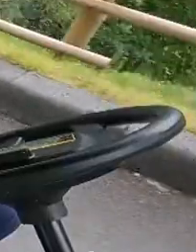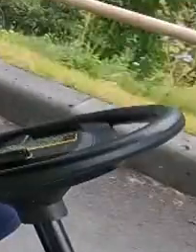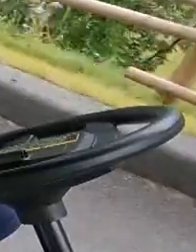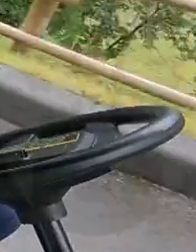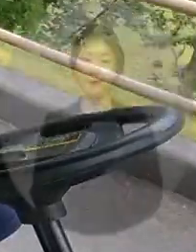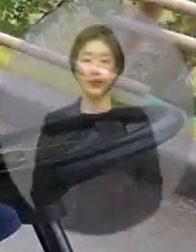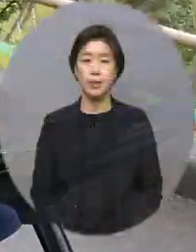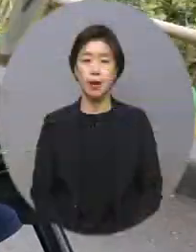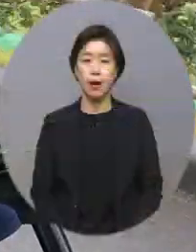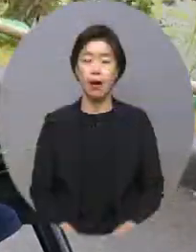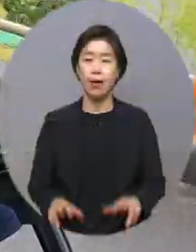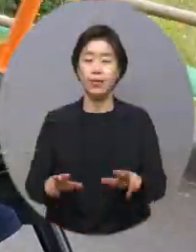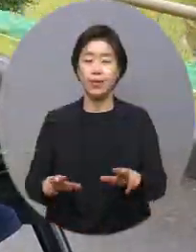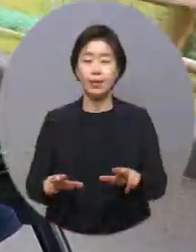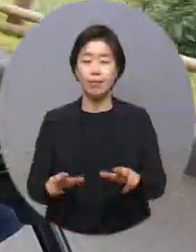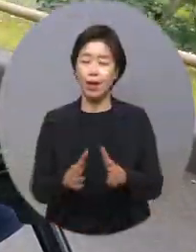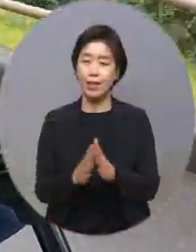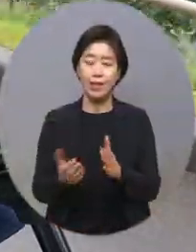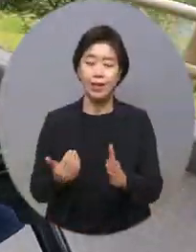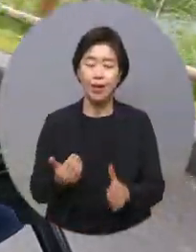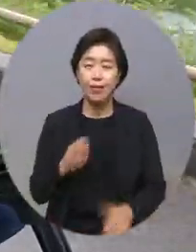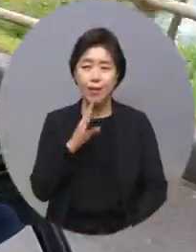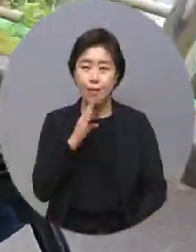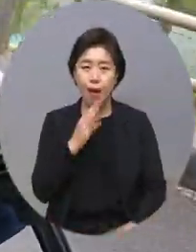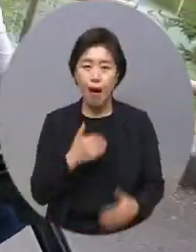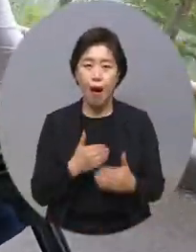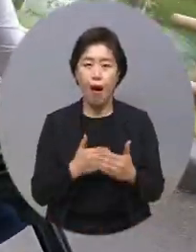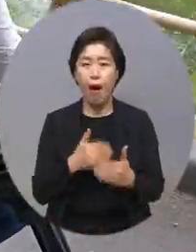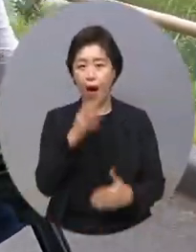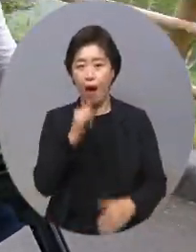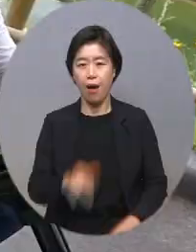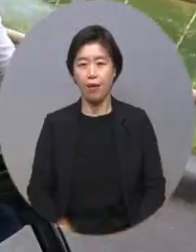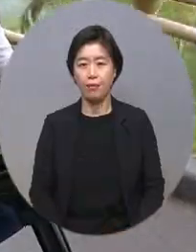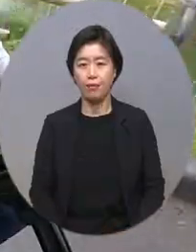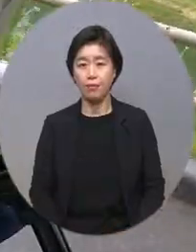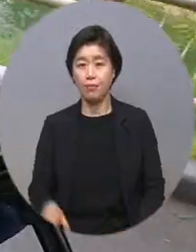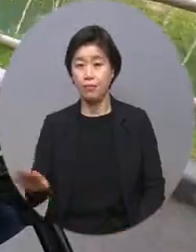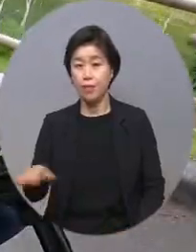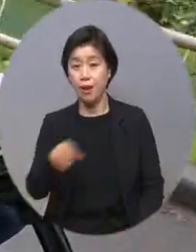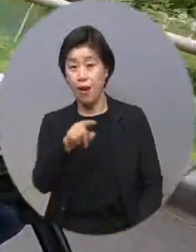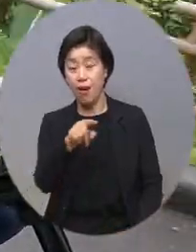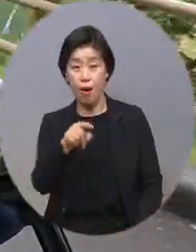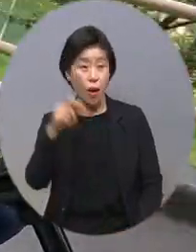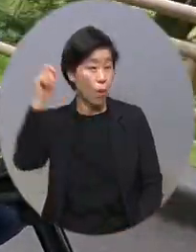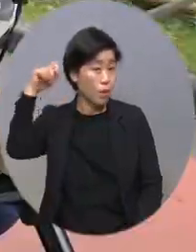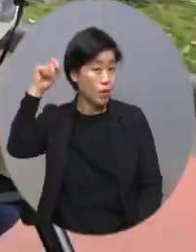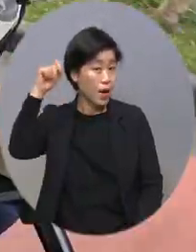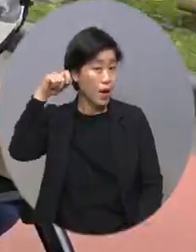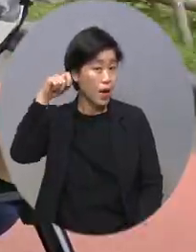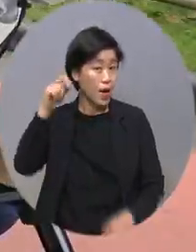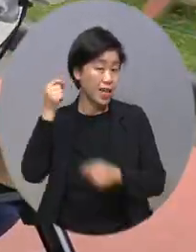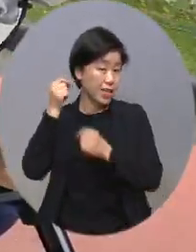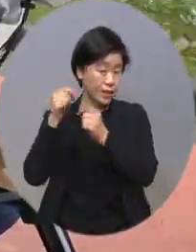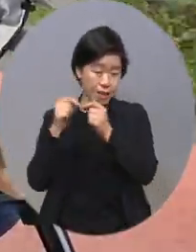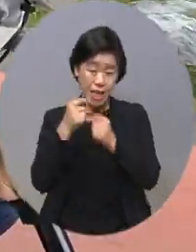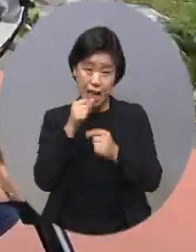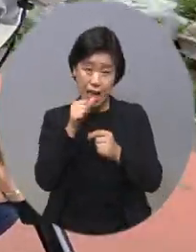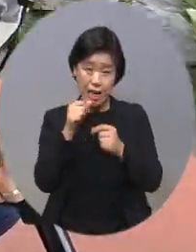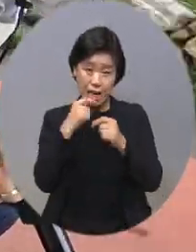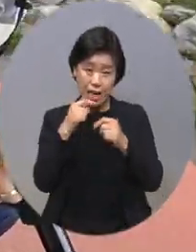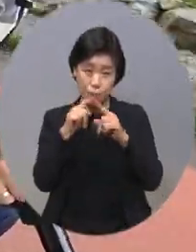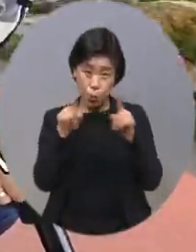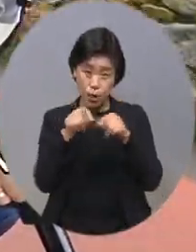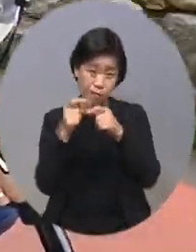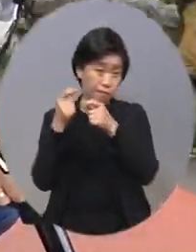아 진짜 떨려요. 그냥 보세요. 근데 영훈아 저 오빠 저 택을 저 안으로 넣어줄 수 있어? 모자 안 나와서. 네, 넣으면 안 돼. 넣으면 안 돼?